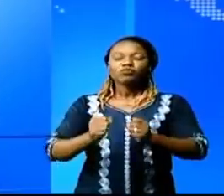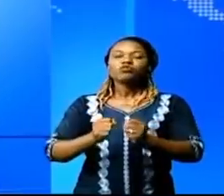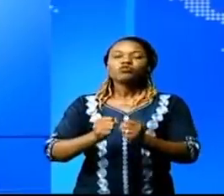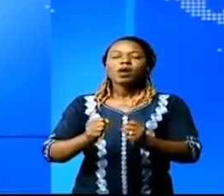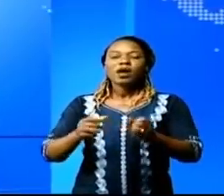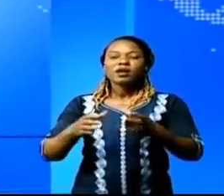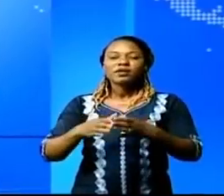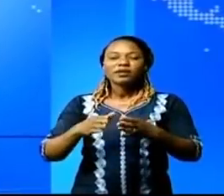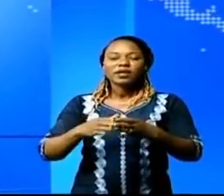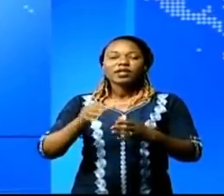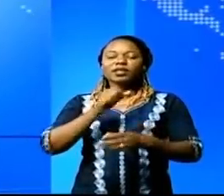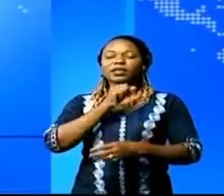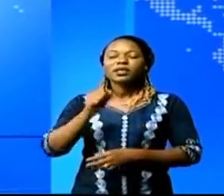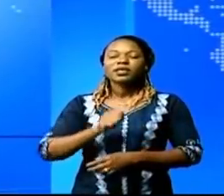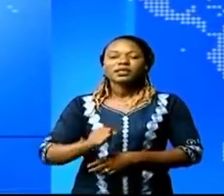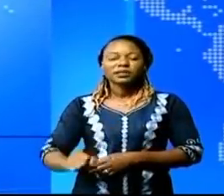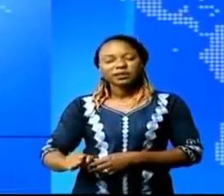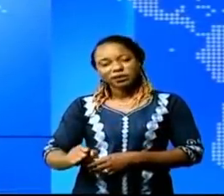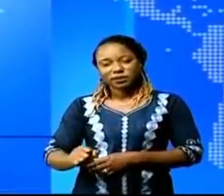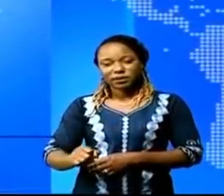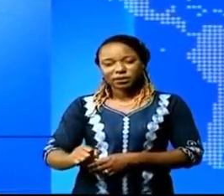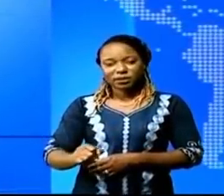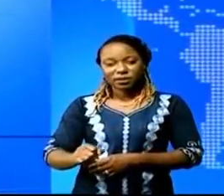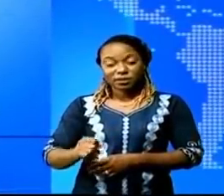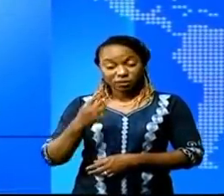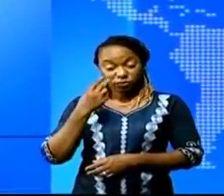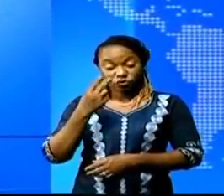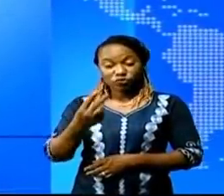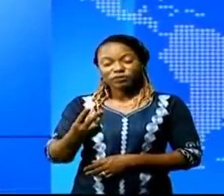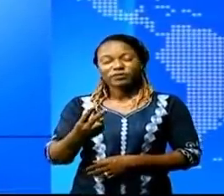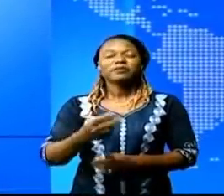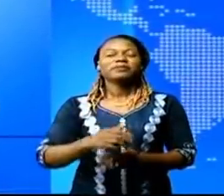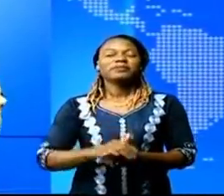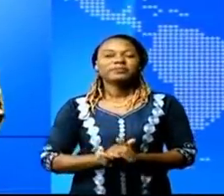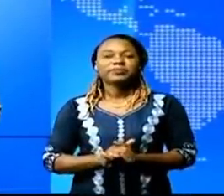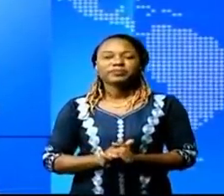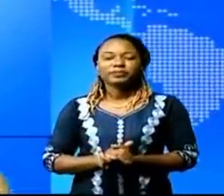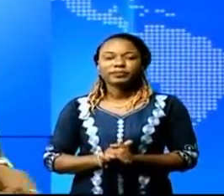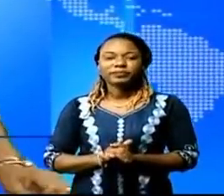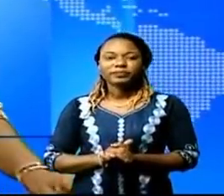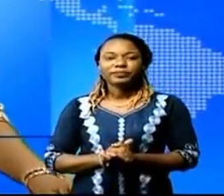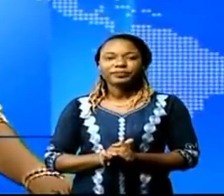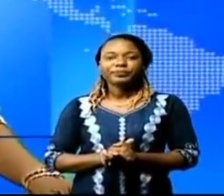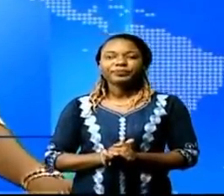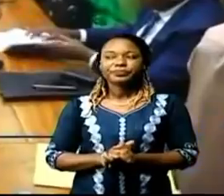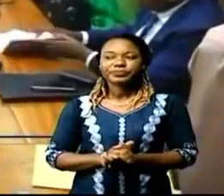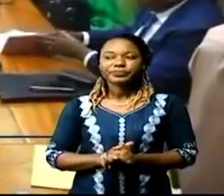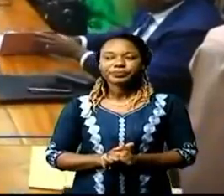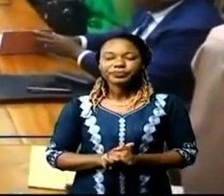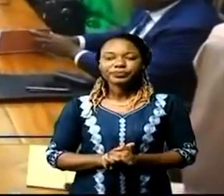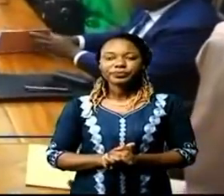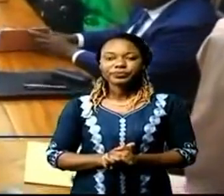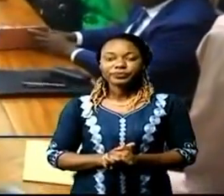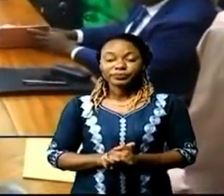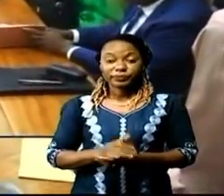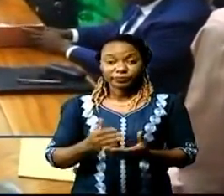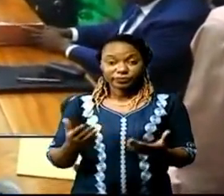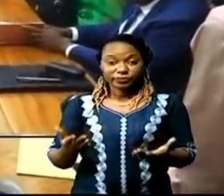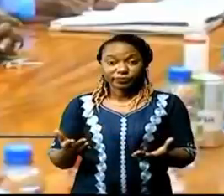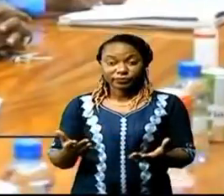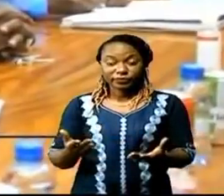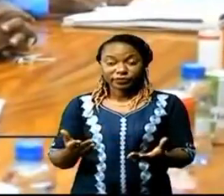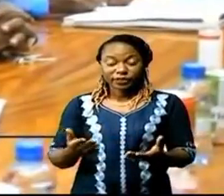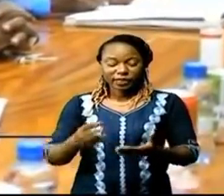son successeur Gaspard Kabongo. Un reportage de Rodépanda. Signature de